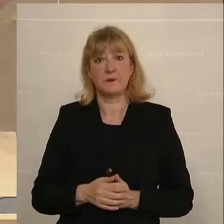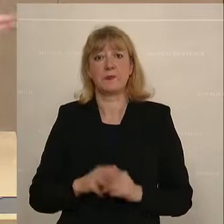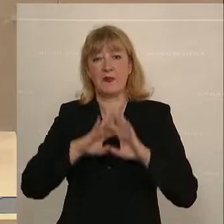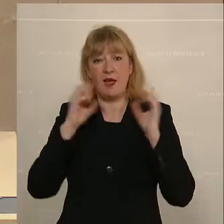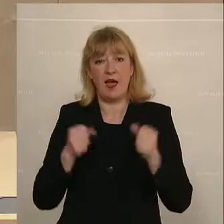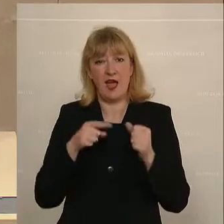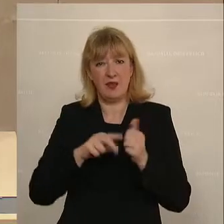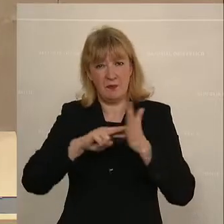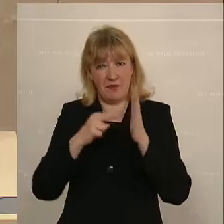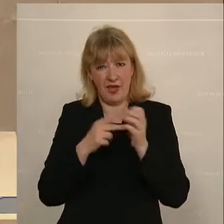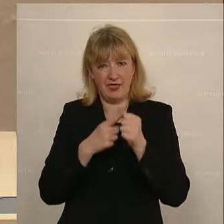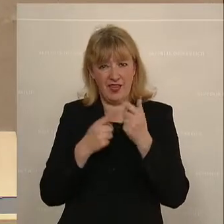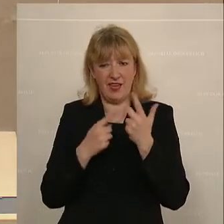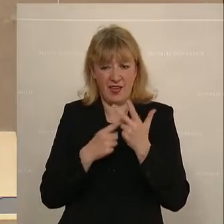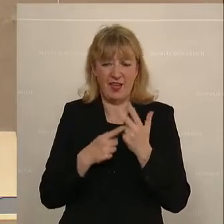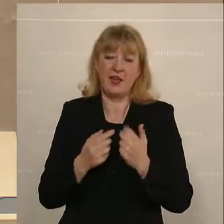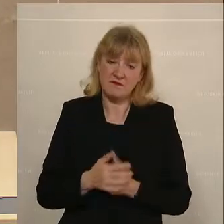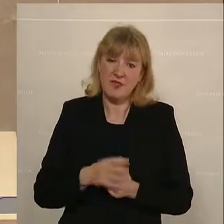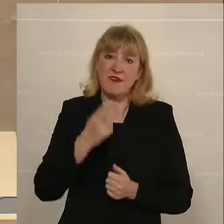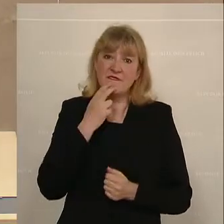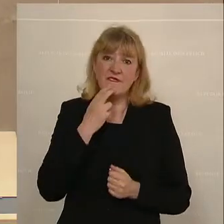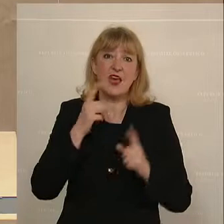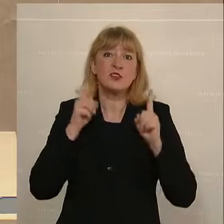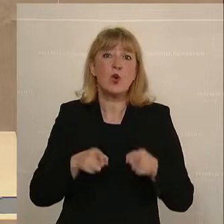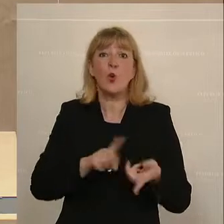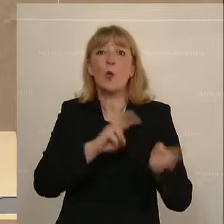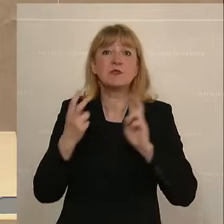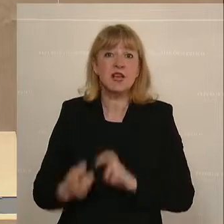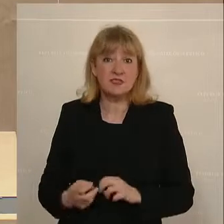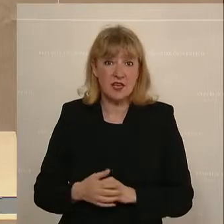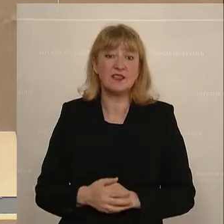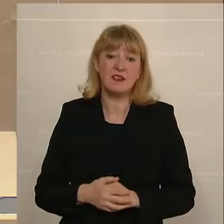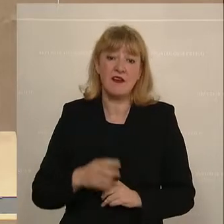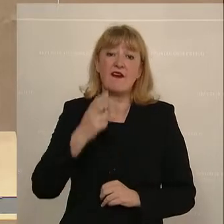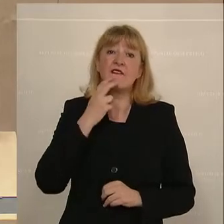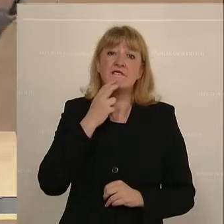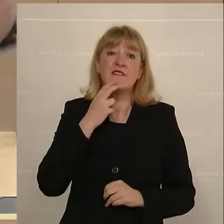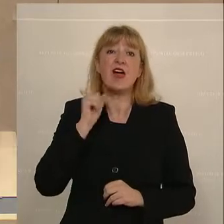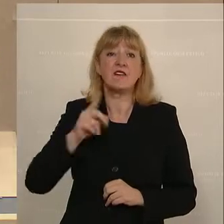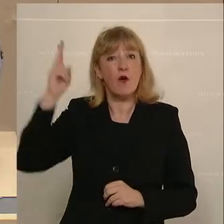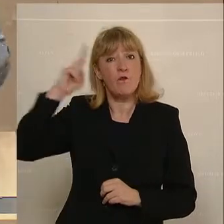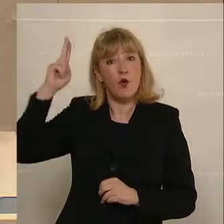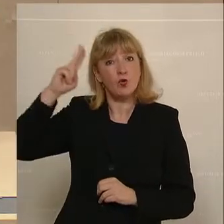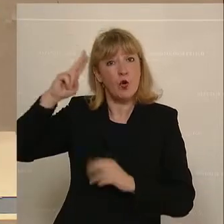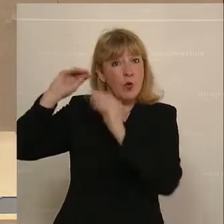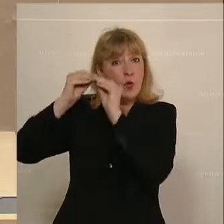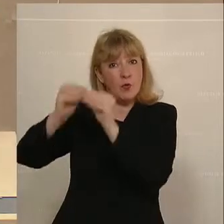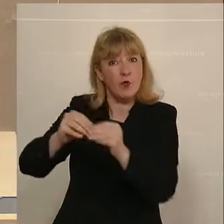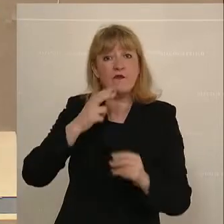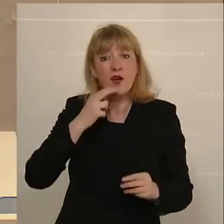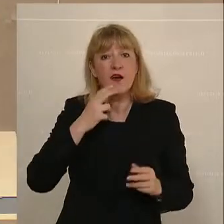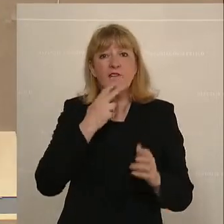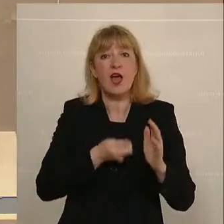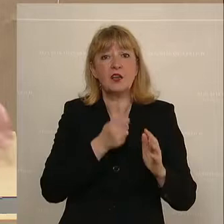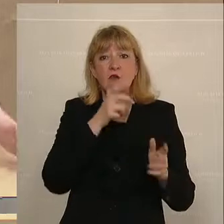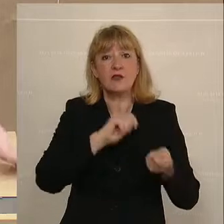diese Vorhaben, wer soll die denn umsetzen? Wer wird denn die Photovoltaikanlagen montieren? Wer wird denn die Heizungen